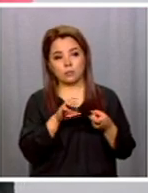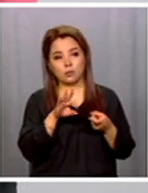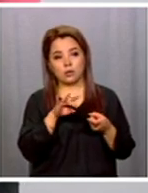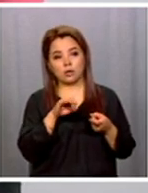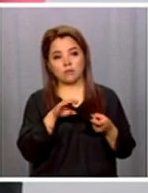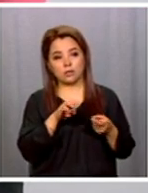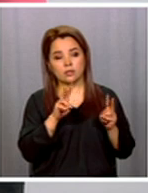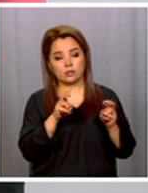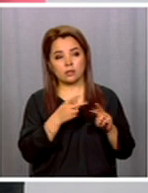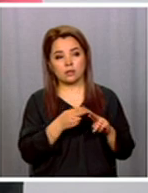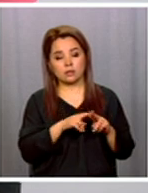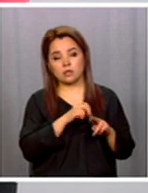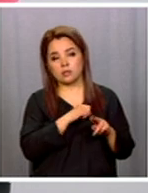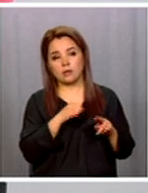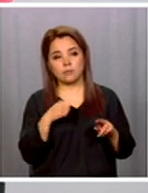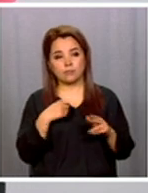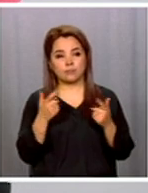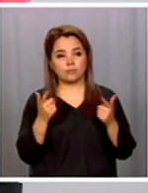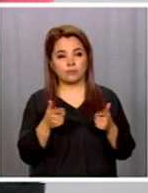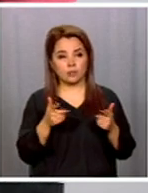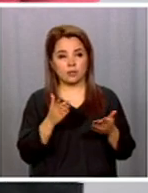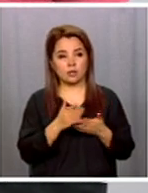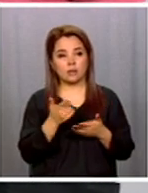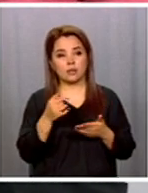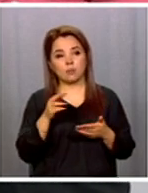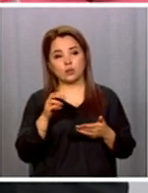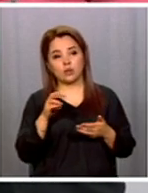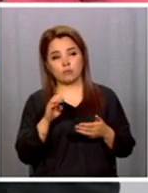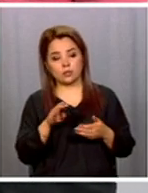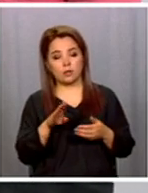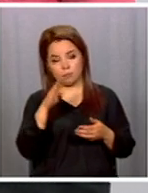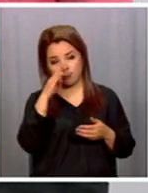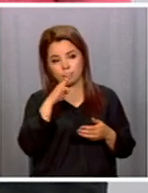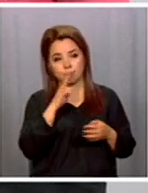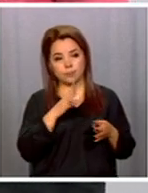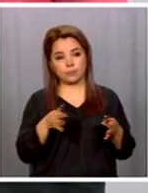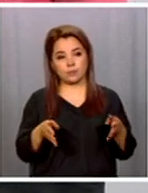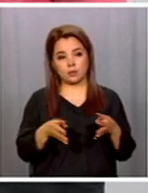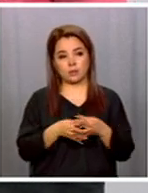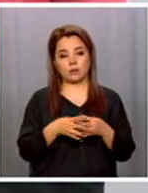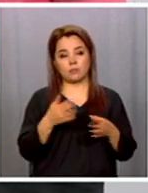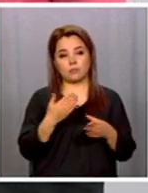спорофитті кезең деп аталады. Ал гаметофит ол гаметалардың пісіп жетіліп,